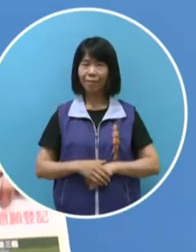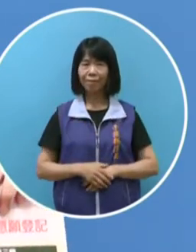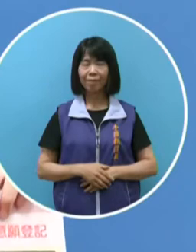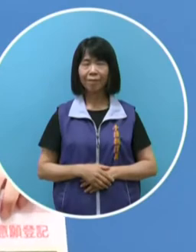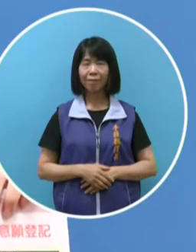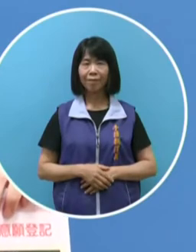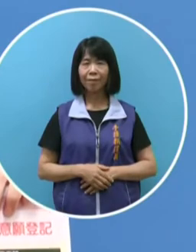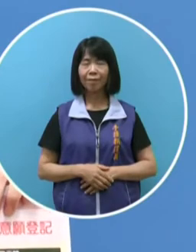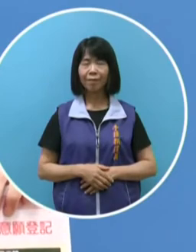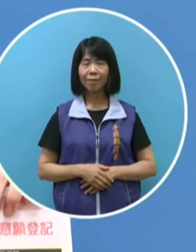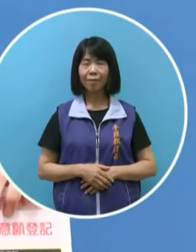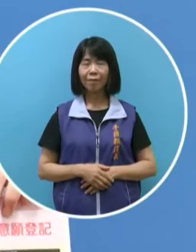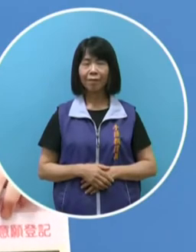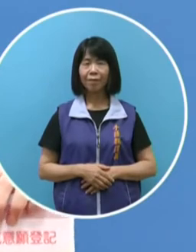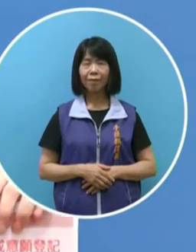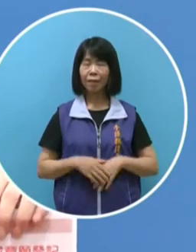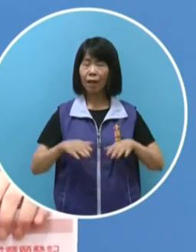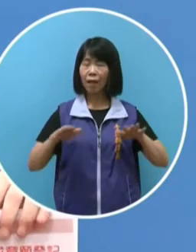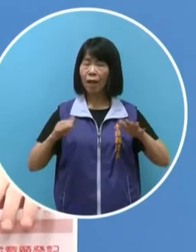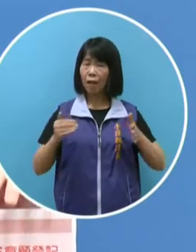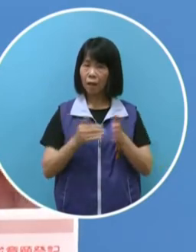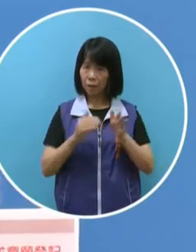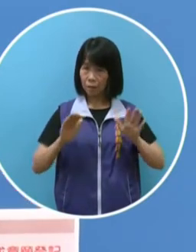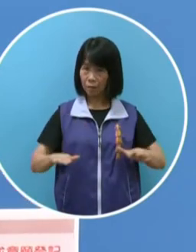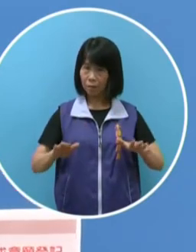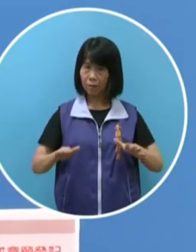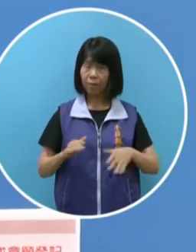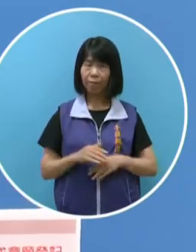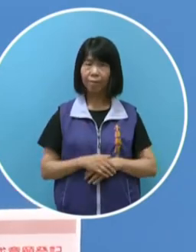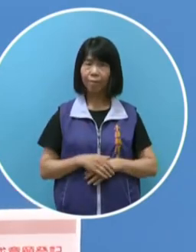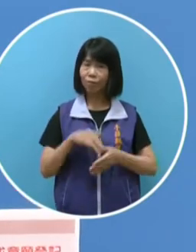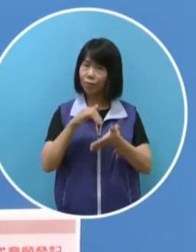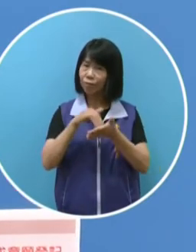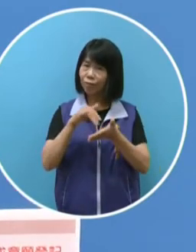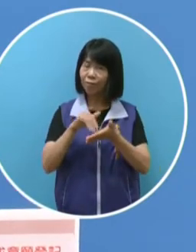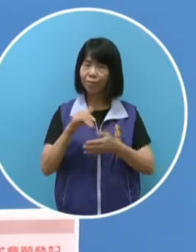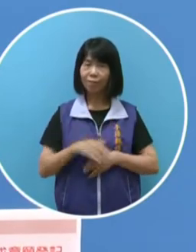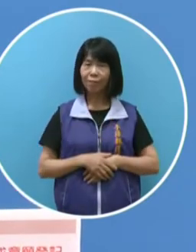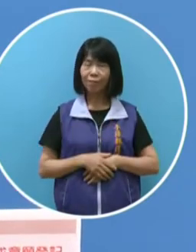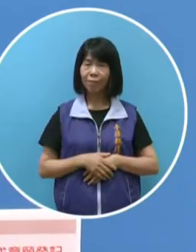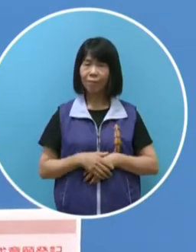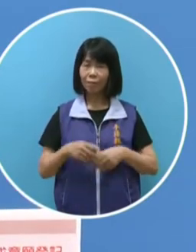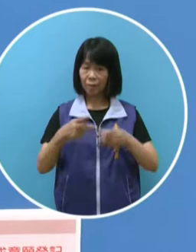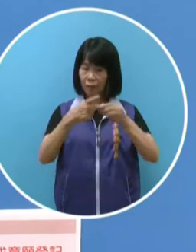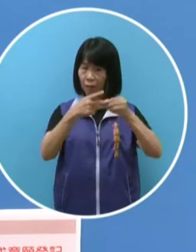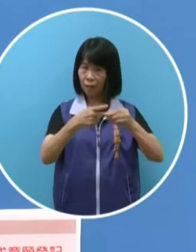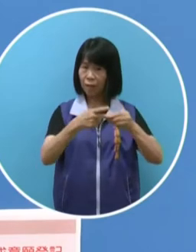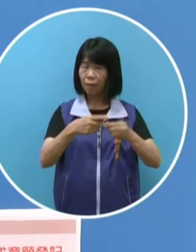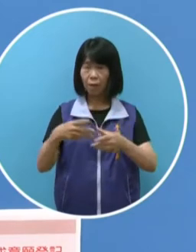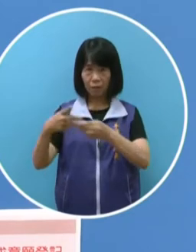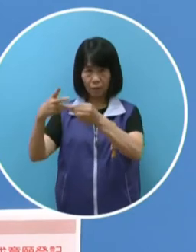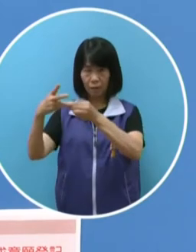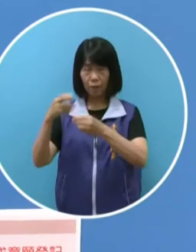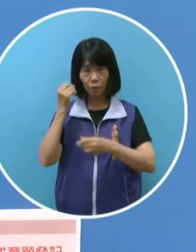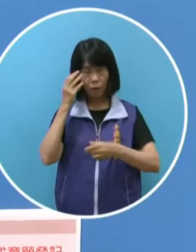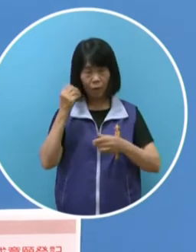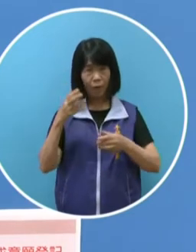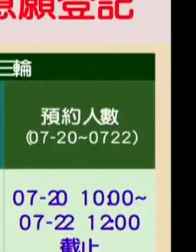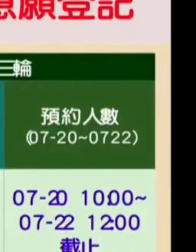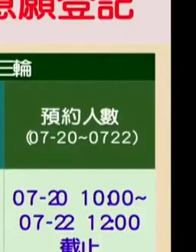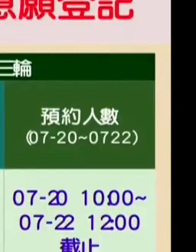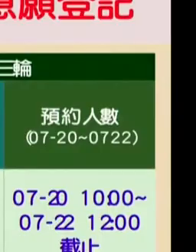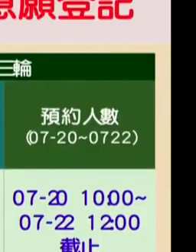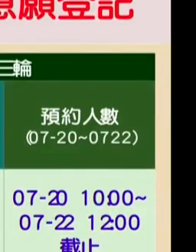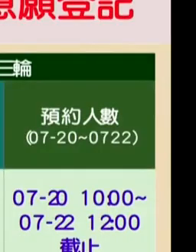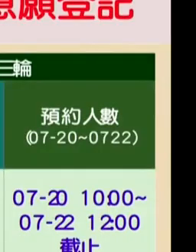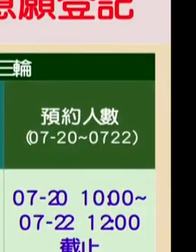间。 那到今天为止哈，那我们这个第二轮跟第三轮的花莲县总共完成